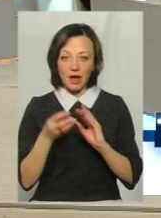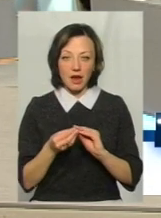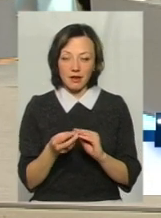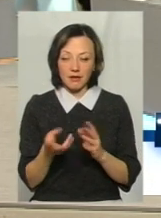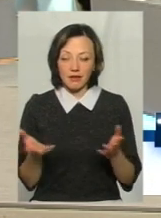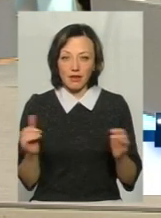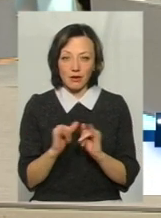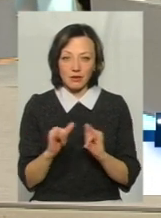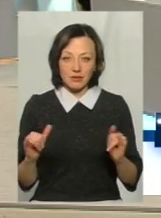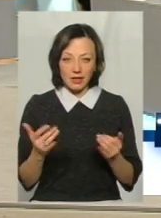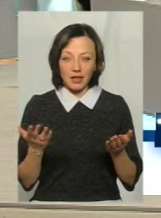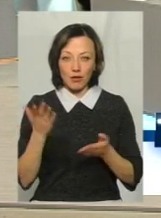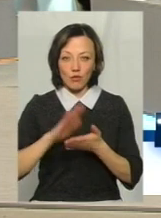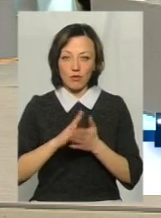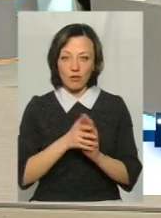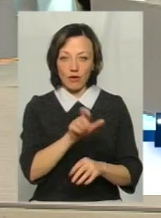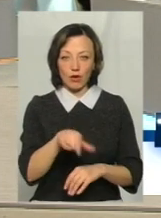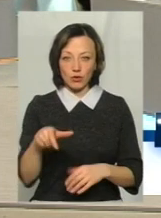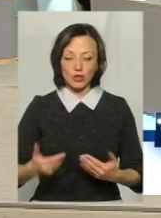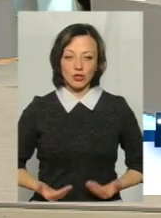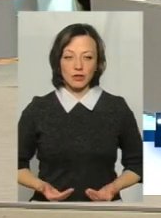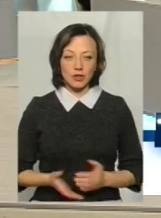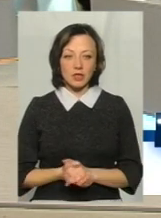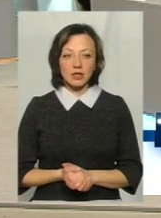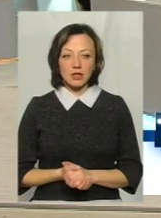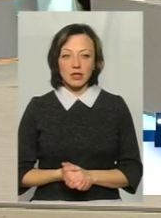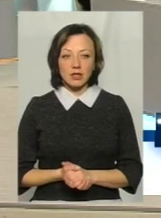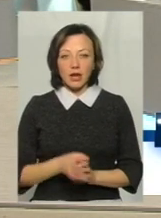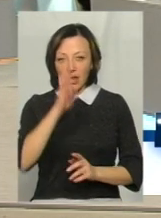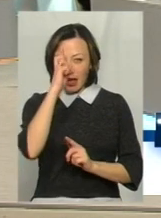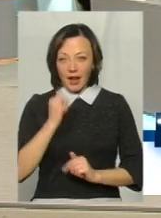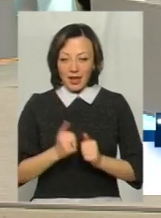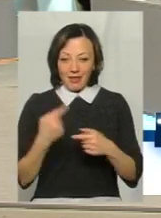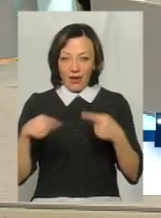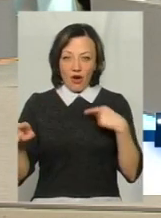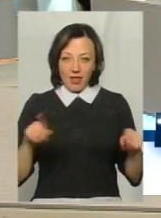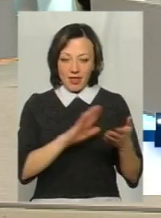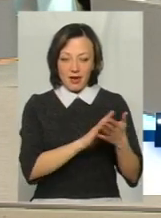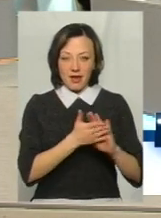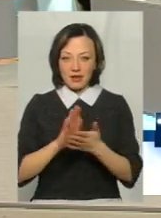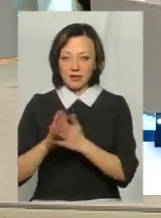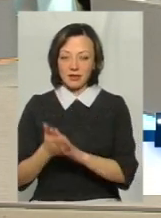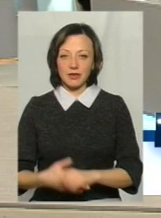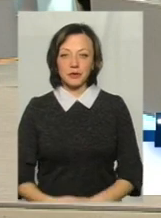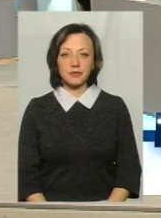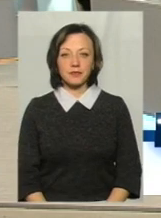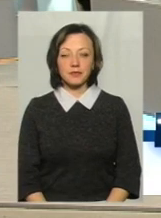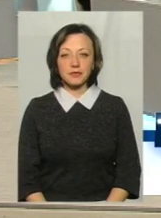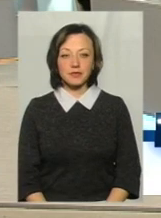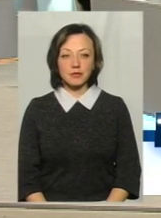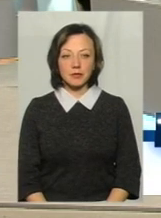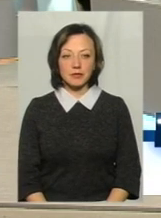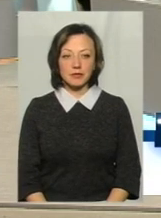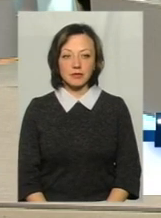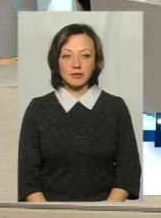просунута. Ми знаємо, в яких там умовах люди живуть, так, і так далі. Країна контрастів, скажімо так. Так. Але інститут СЕРМ Індії